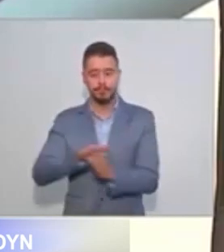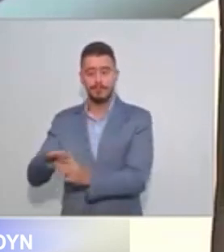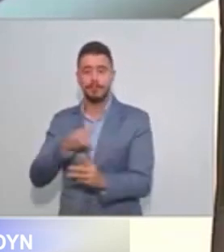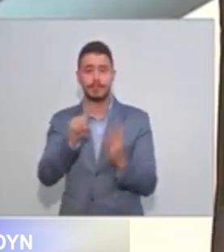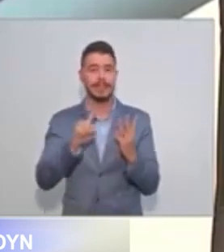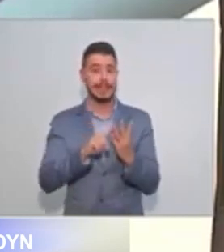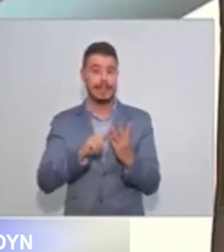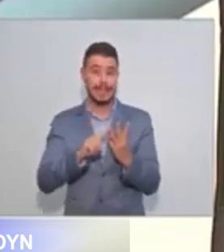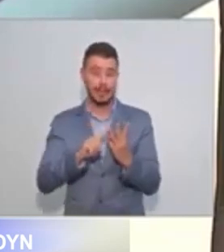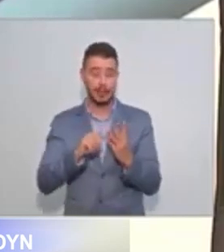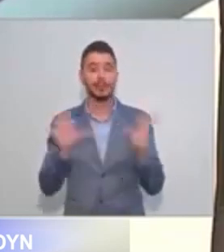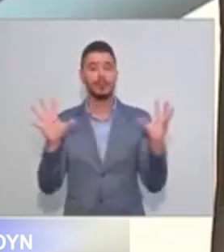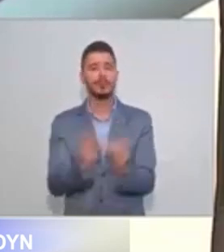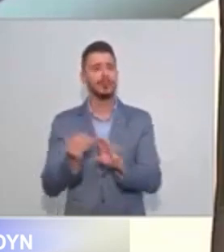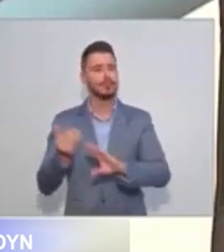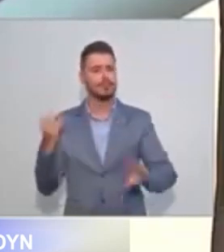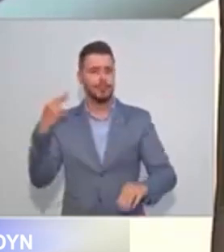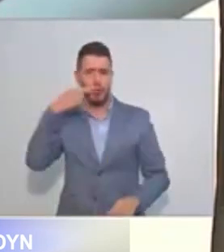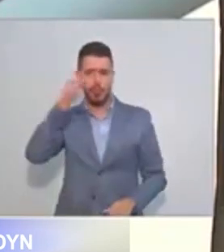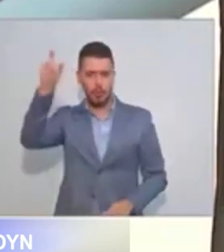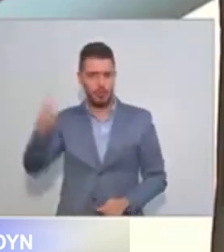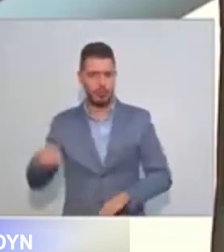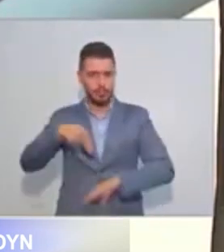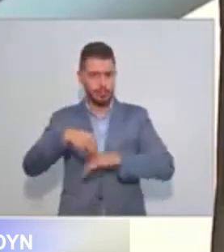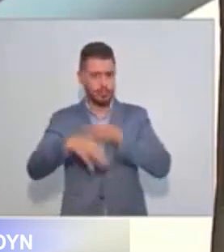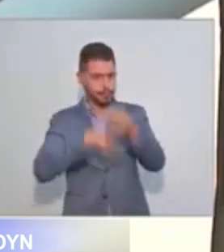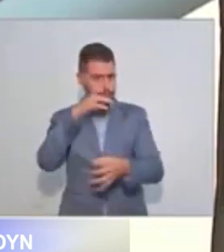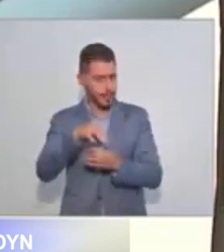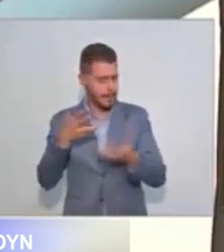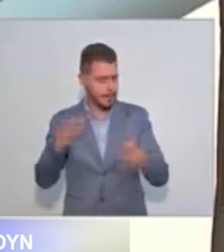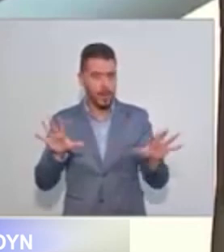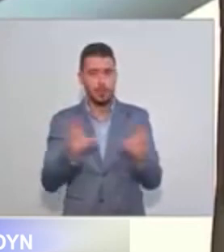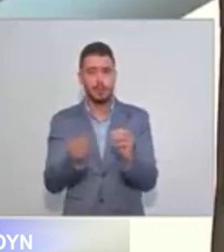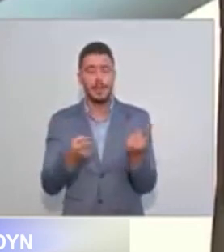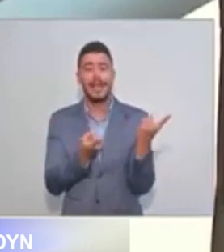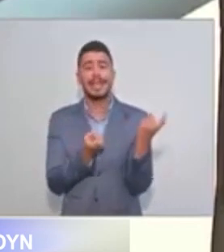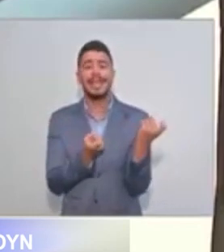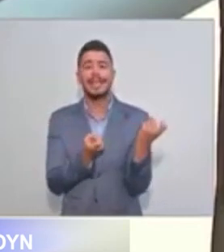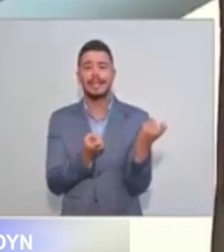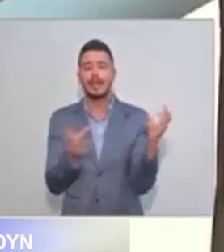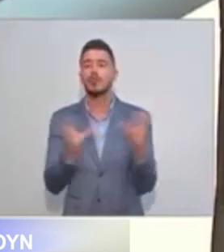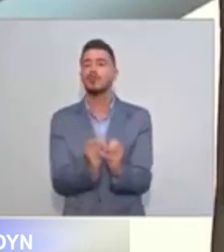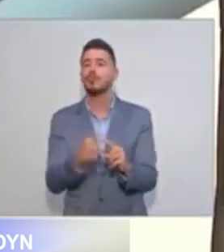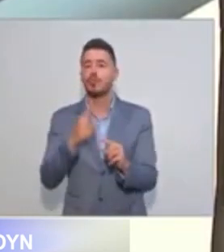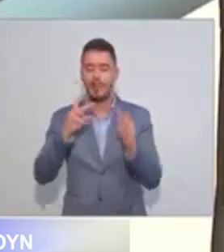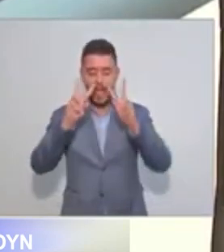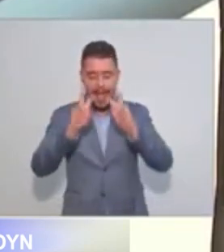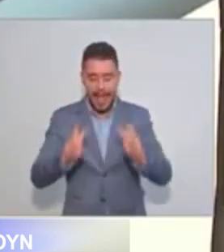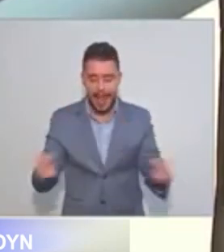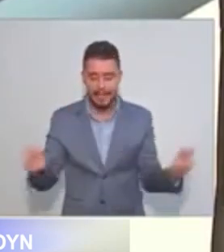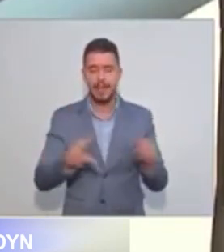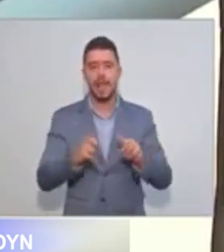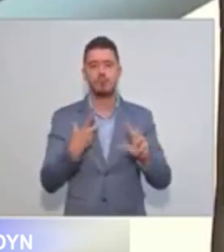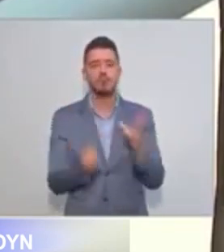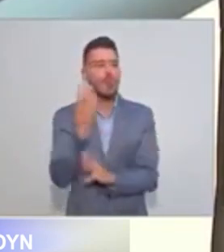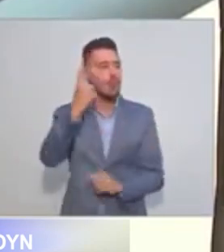Πρωθυπουργός, αφορά την επέκταση των κινήτρων για έρευνα και καινοτομία, καθώς και των κινήτρων